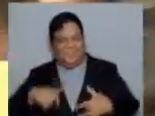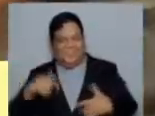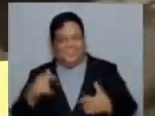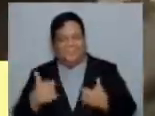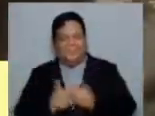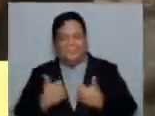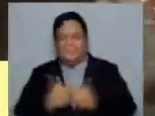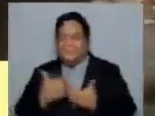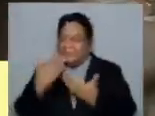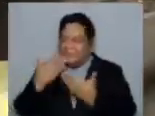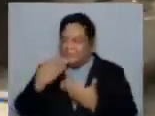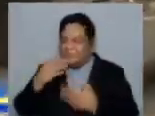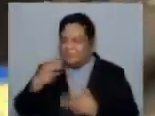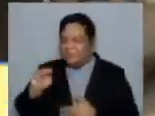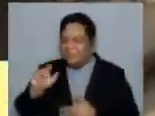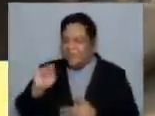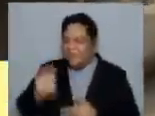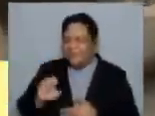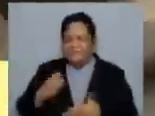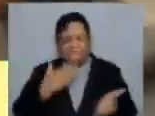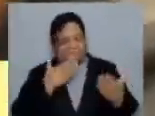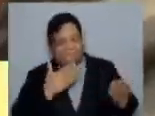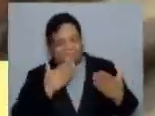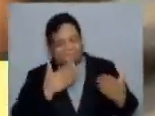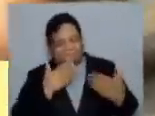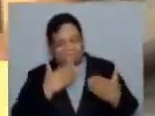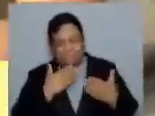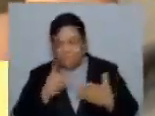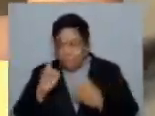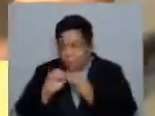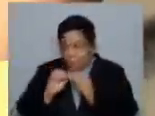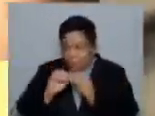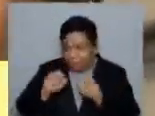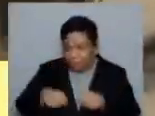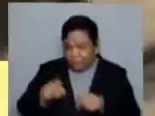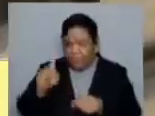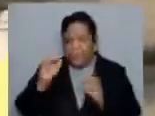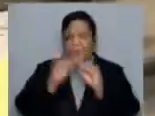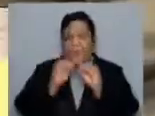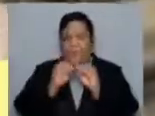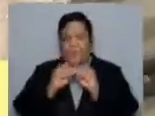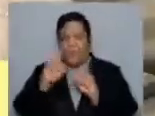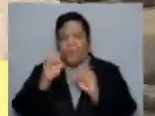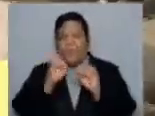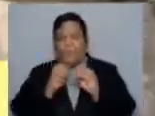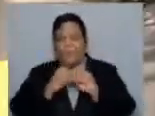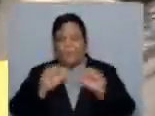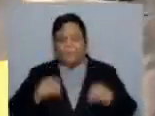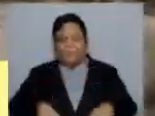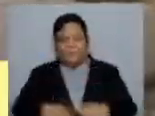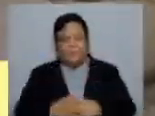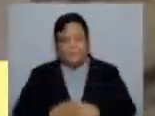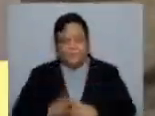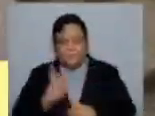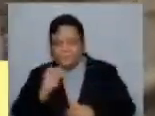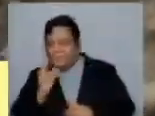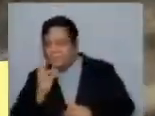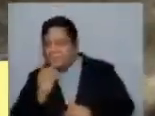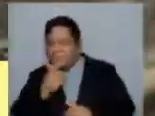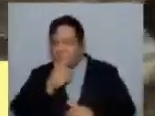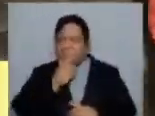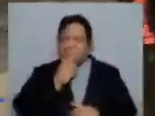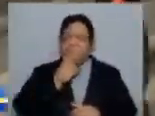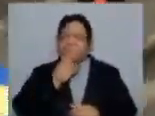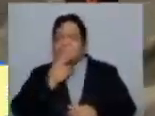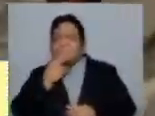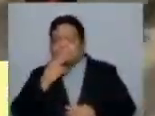Maraming salamat po, Miss Suzy. Okay ka pa ba for one more? Okay, one more. Sige po, alright, go. Okay, sino? Kuya, gusto mo sumali sa